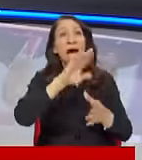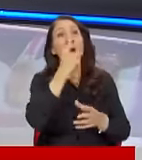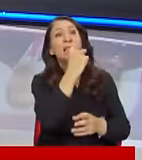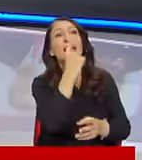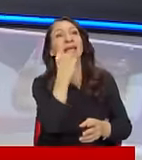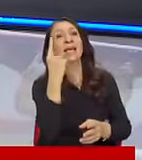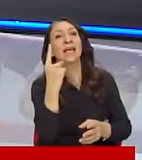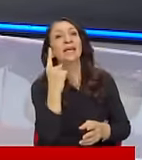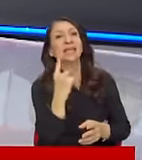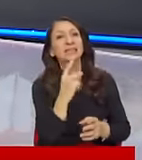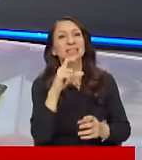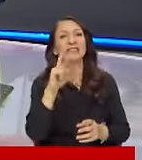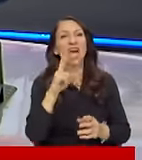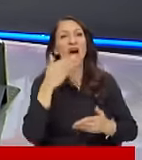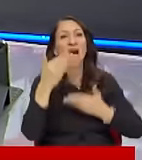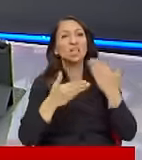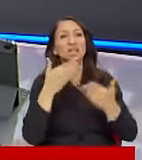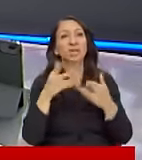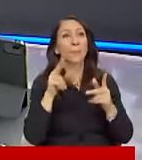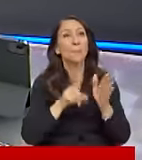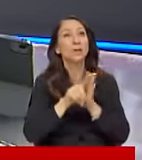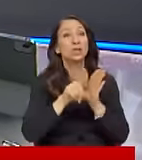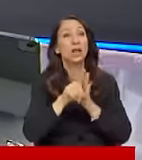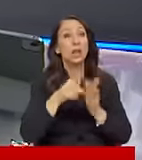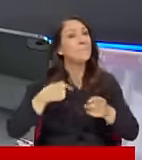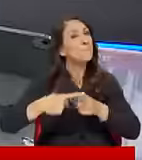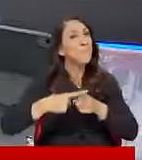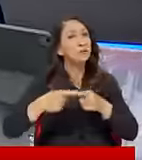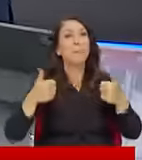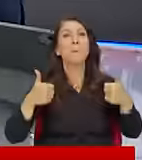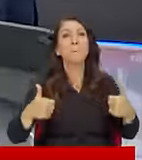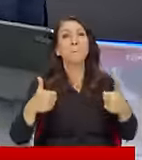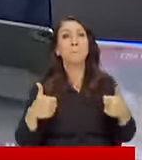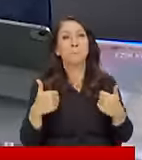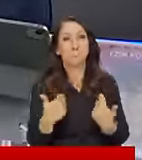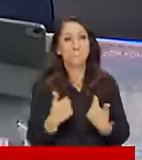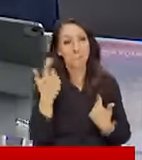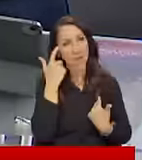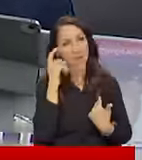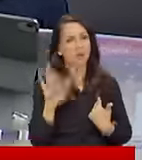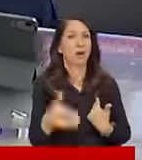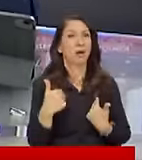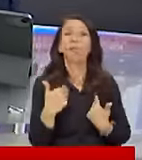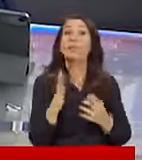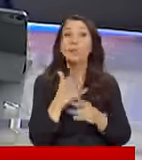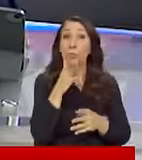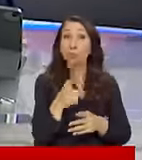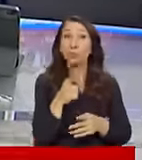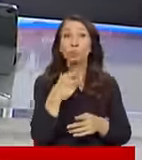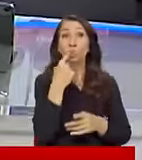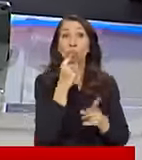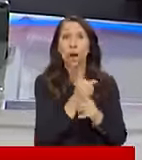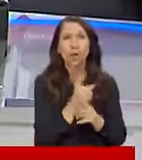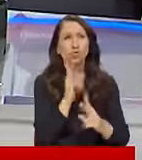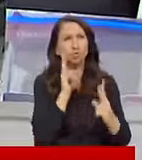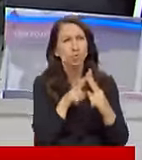birisinin CV'sini anlatacak derecede, başarılarını sizinle paylaşacak derecede bilgi sahibiz. Niye biliyor musunuz?